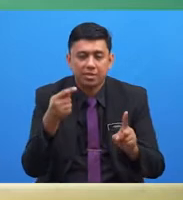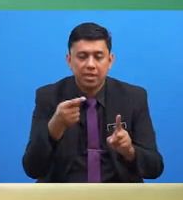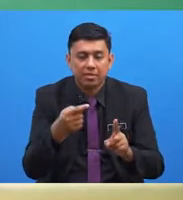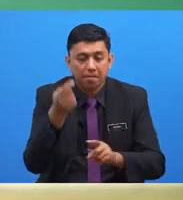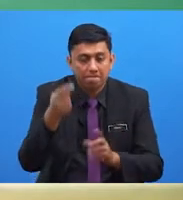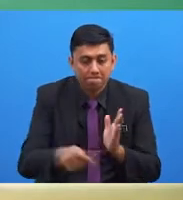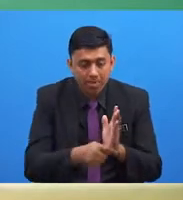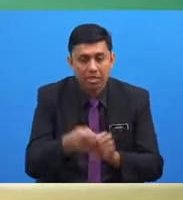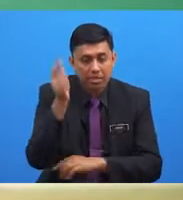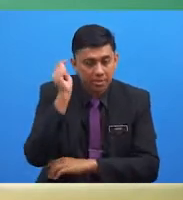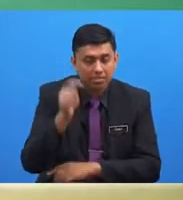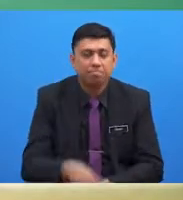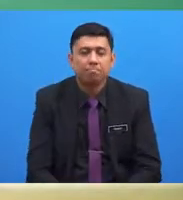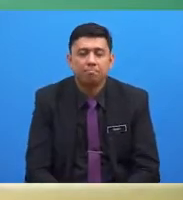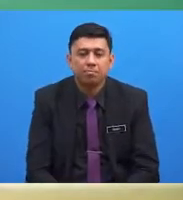nilai